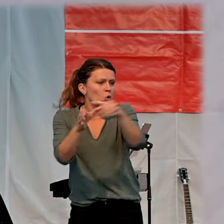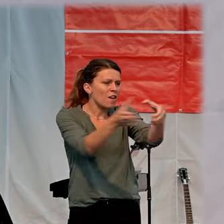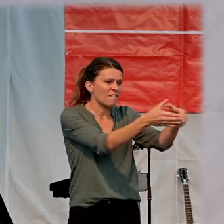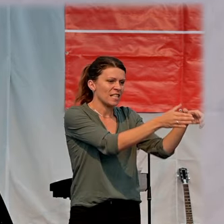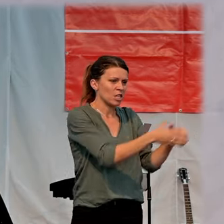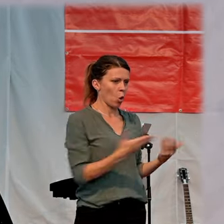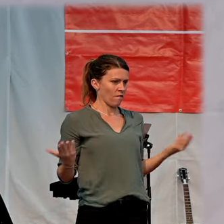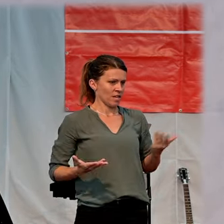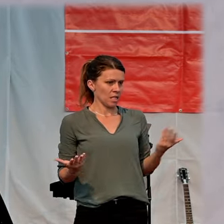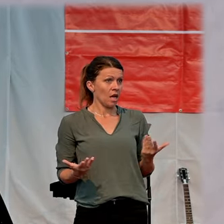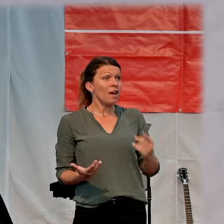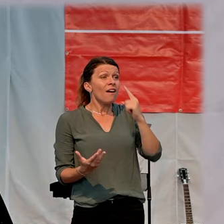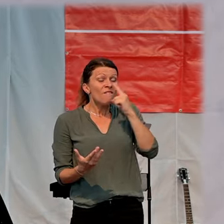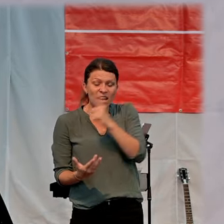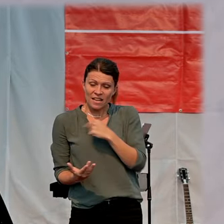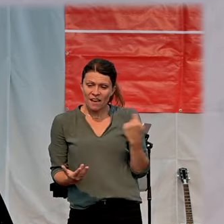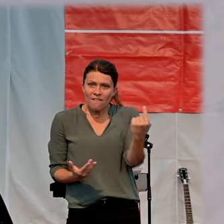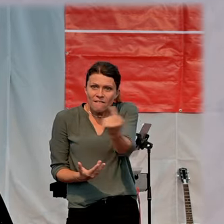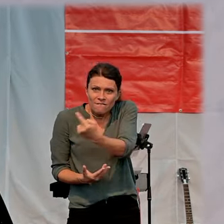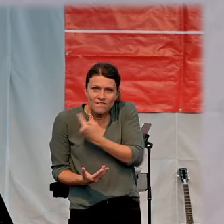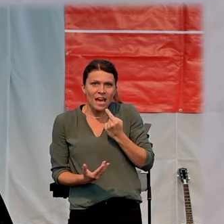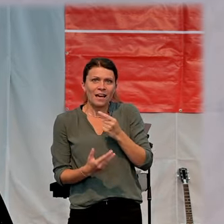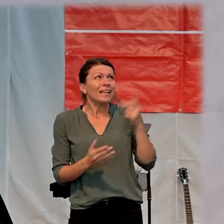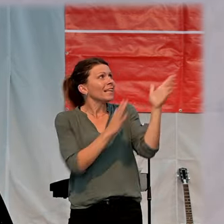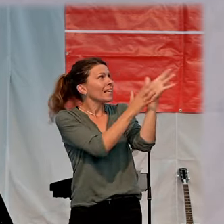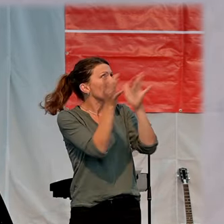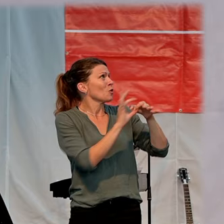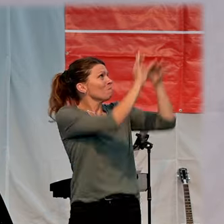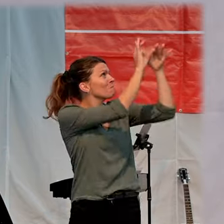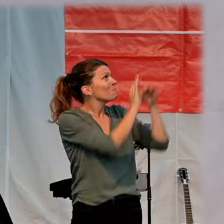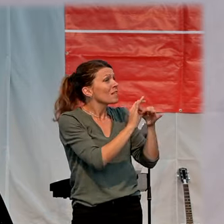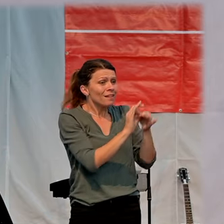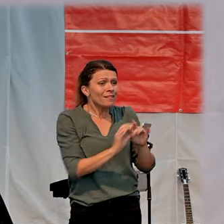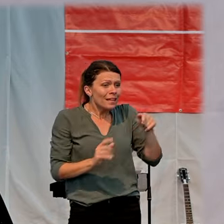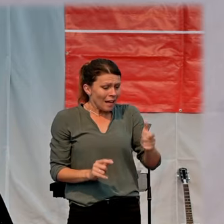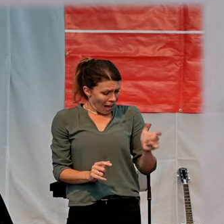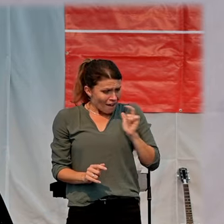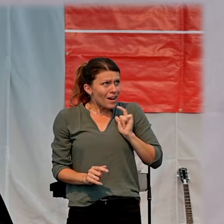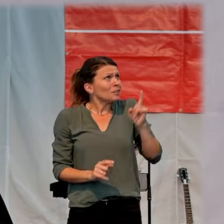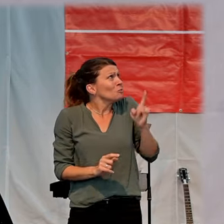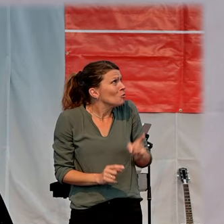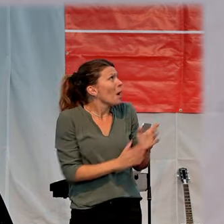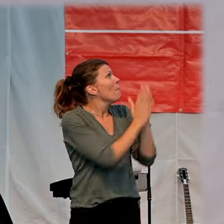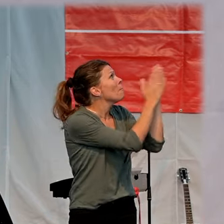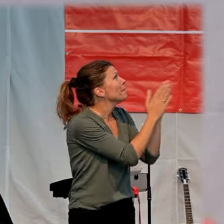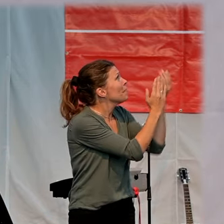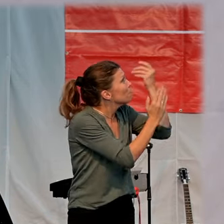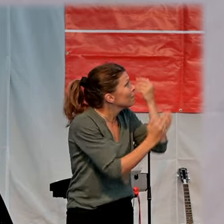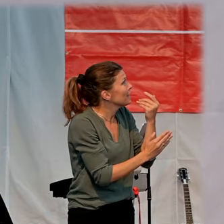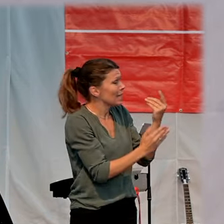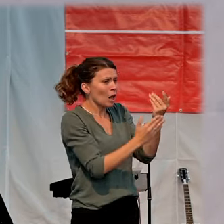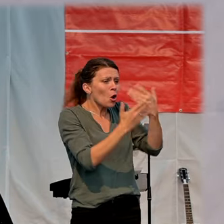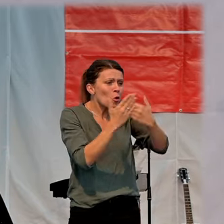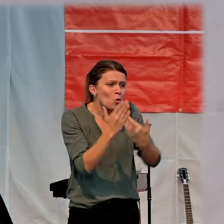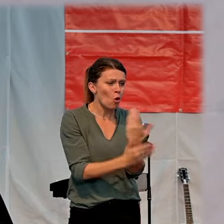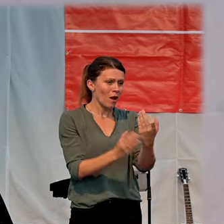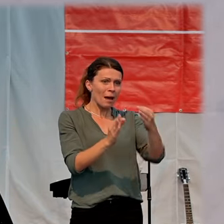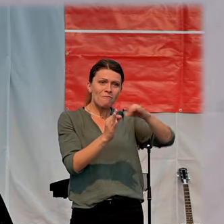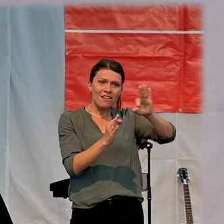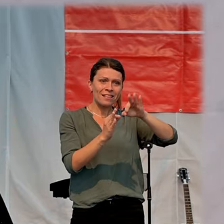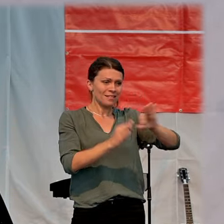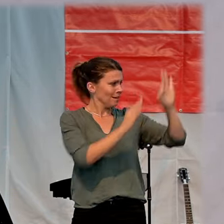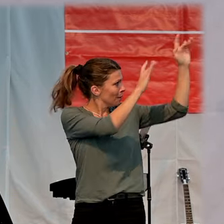sich an Jesus halten sollten, das erwarten und erbitten von Gott, dass ein neues Pfingsten wirkt, meinetwegen in